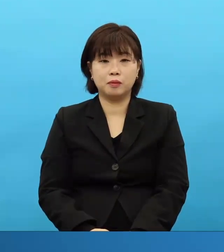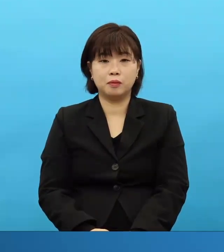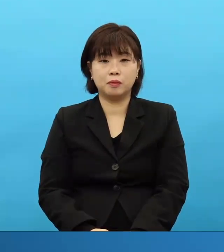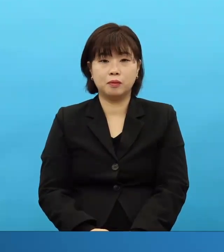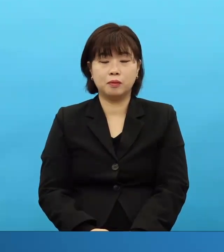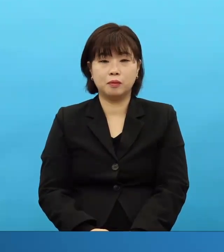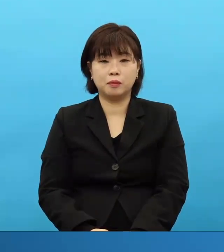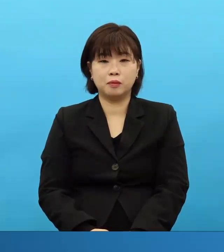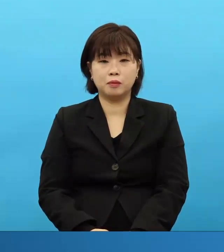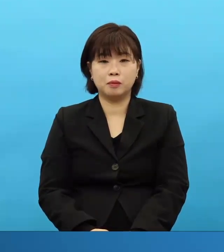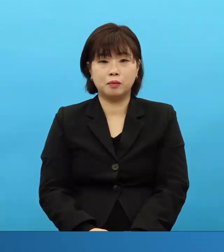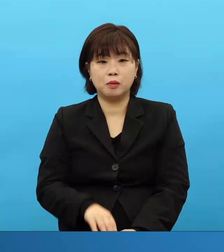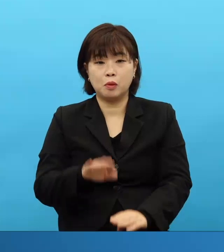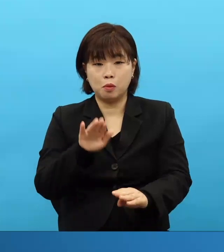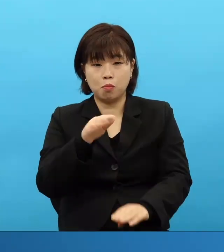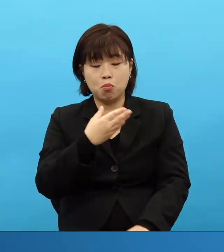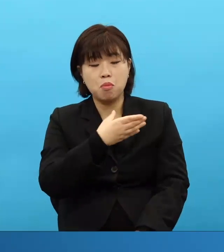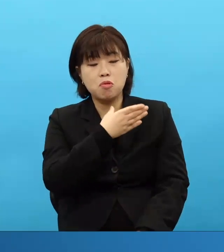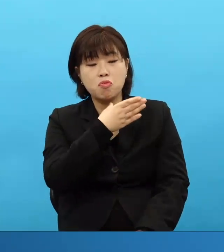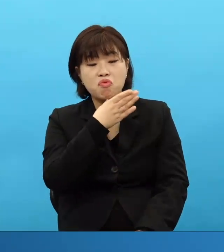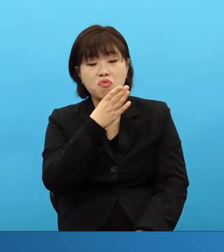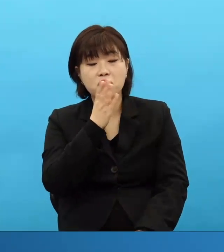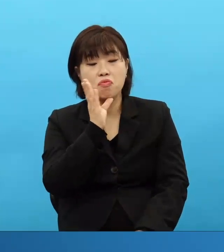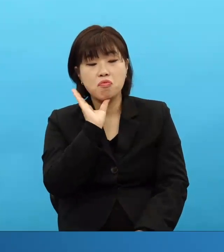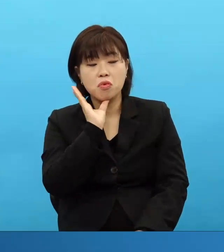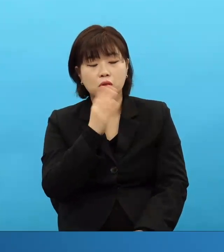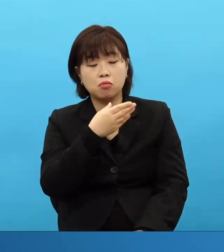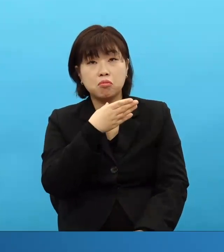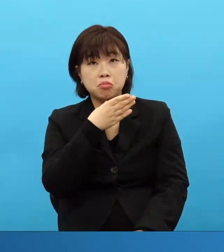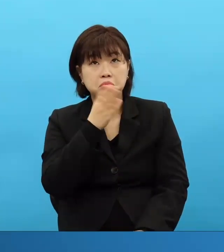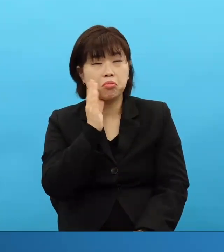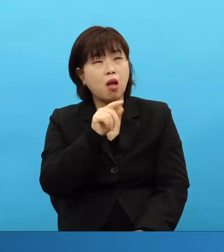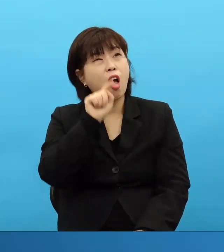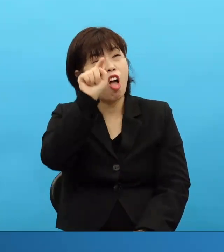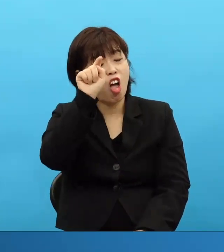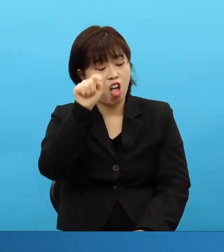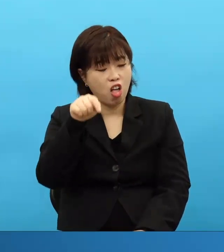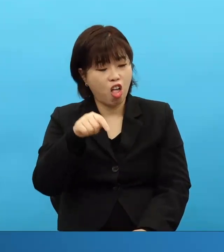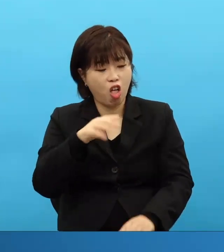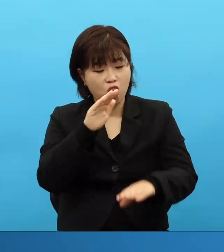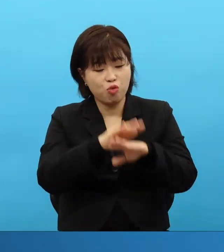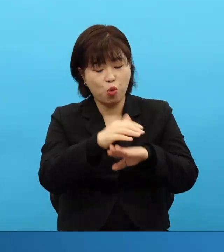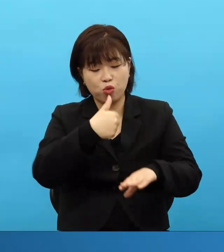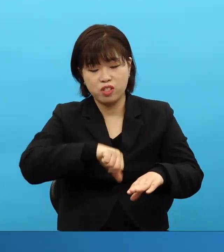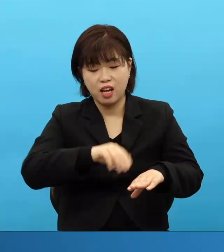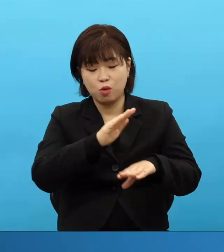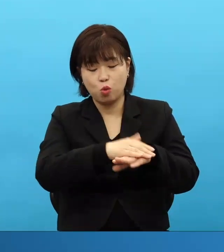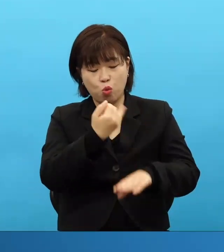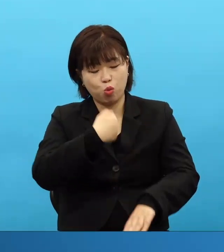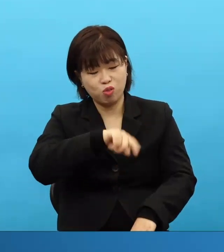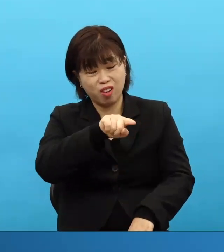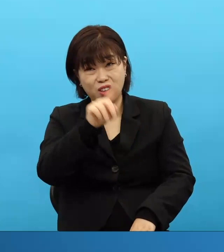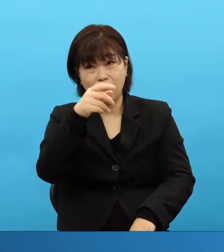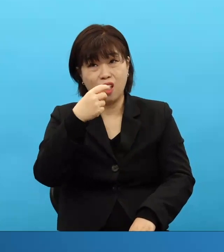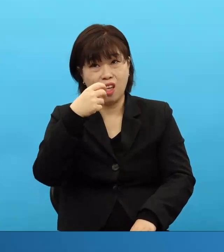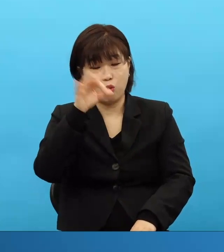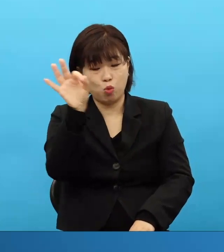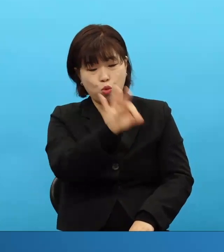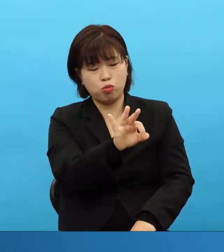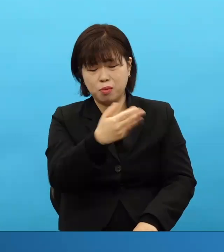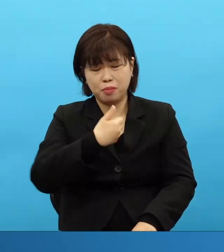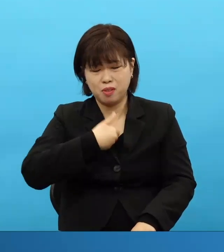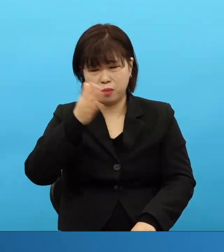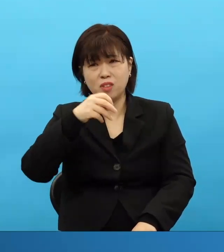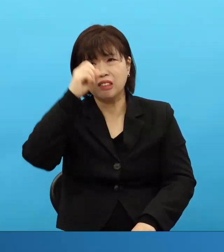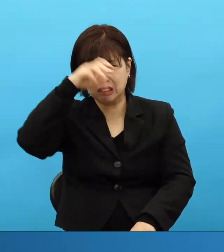보고 후대 거 돈 줄 필요 없어. 물리지 마 그냥 써. 이런 얘기인데 고생하지 마라 이 뜻이겠죠. And there's one priest comes out lately